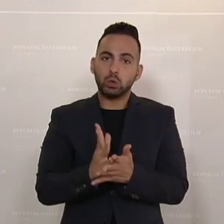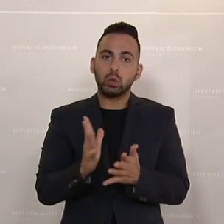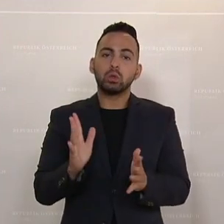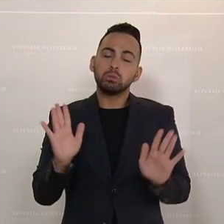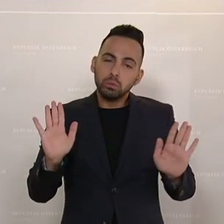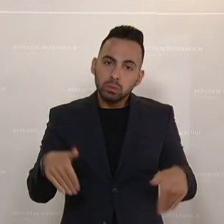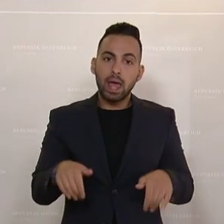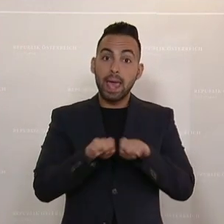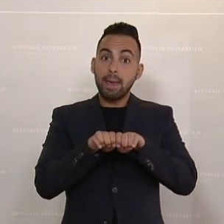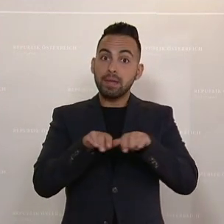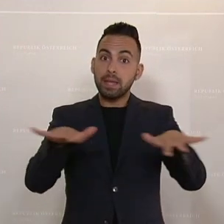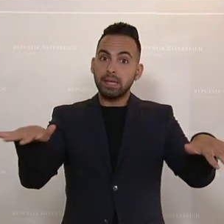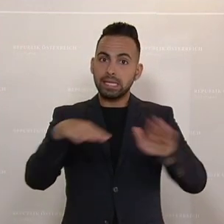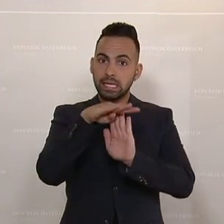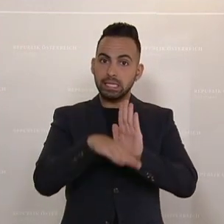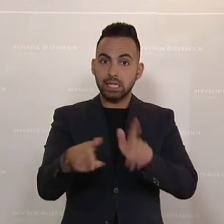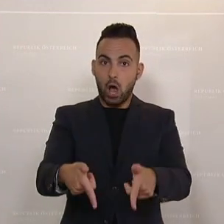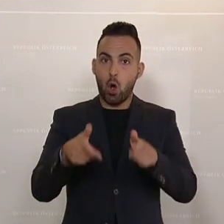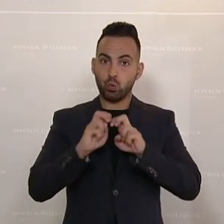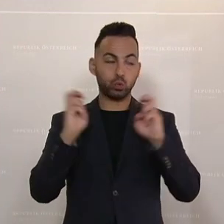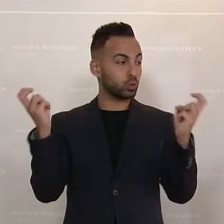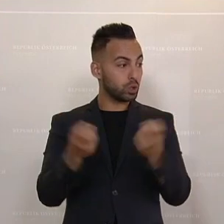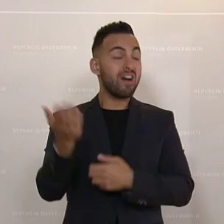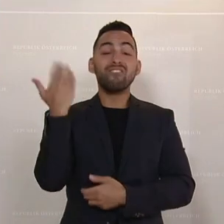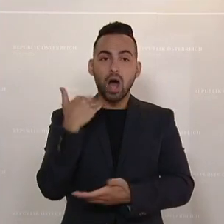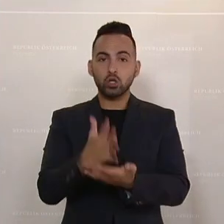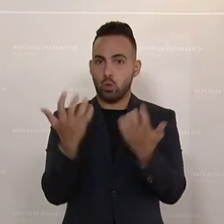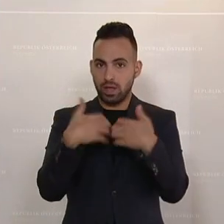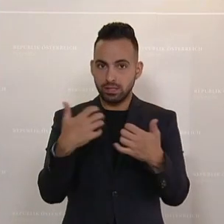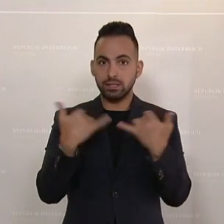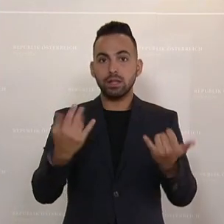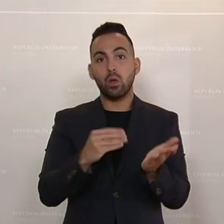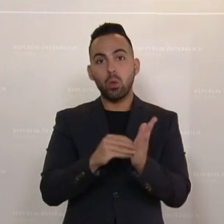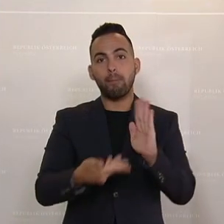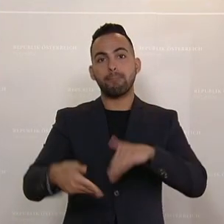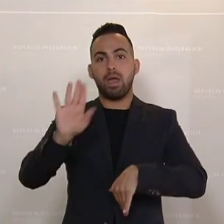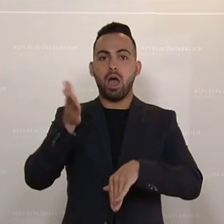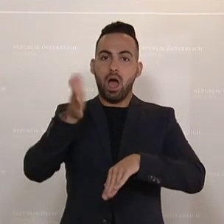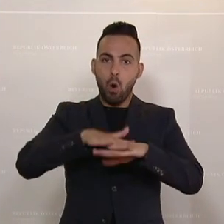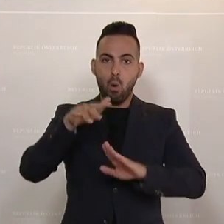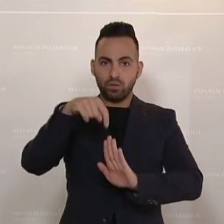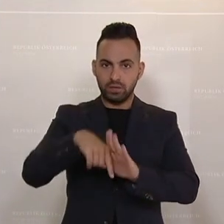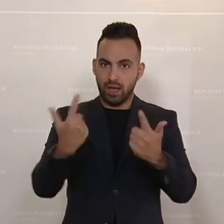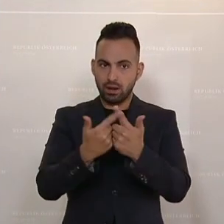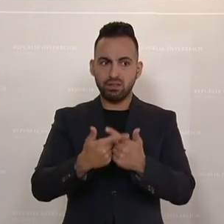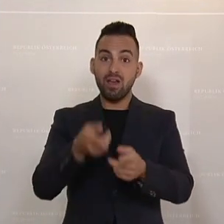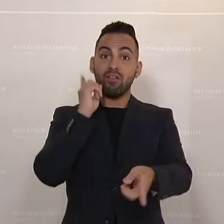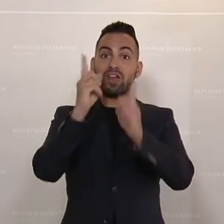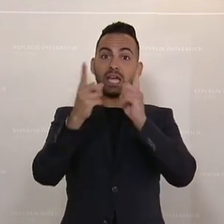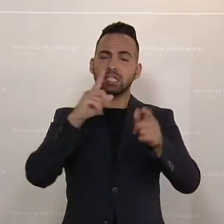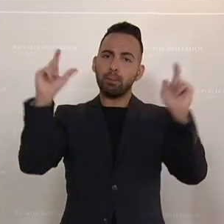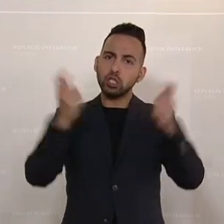Änderung des Epidemiegesetzes ja bereits getan, aber ich möchte das vielleicht noch etwas im Detail erläutern. Warum sind wir gegen diese Verkehrsbeschränkungen?